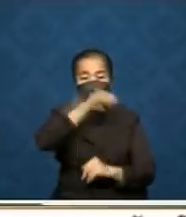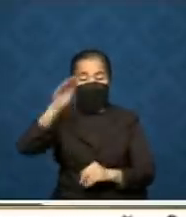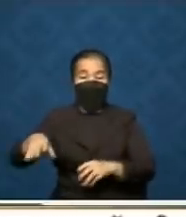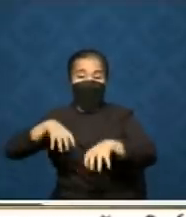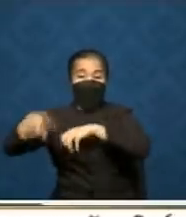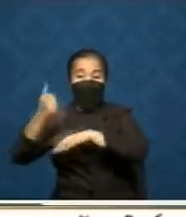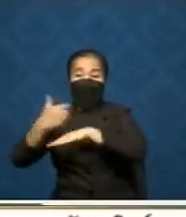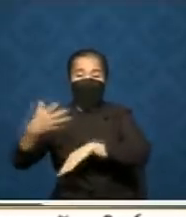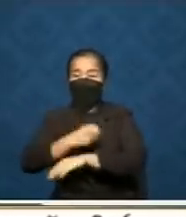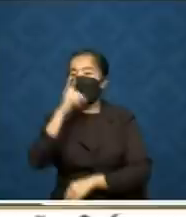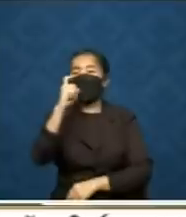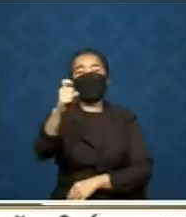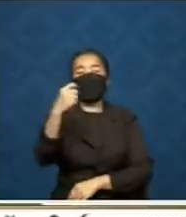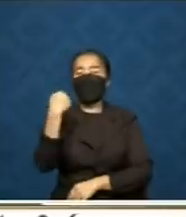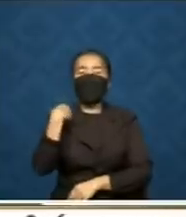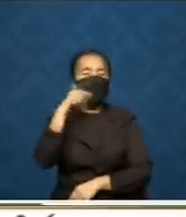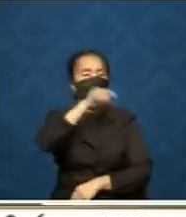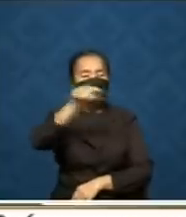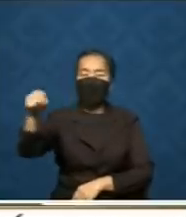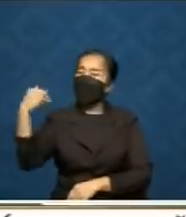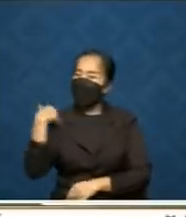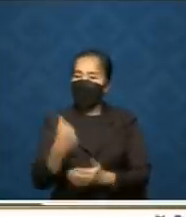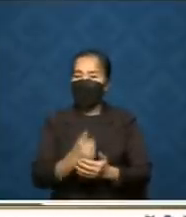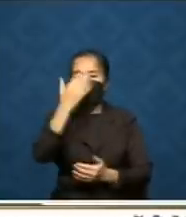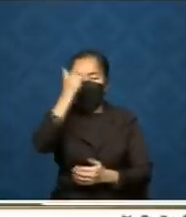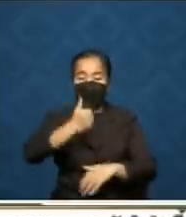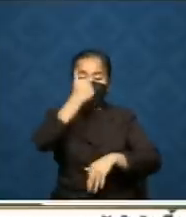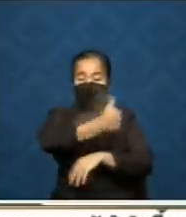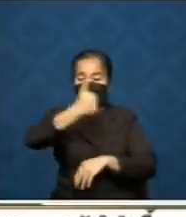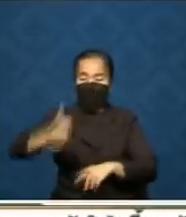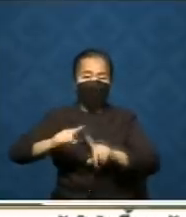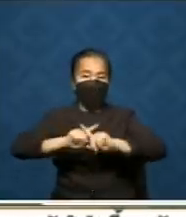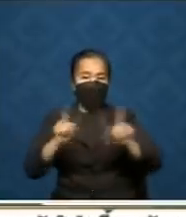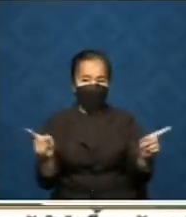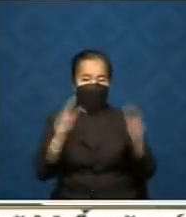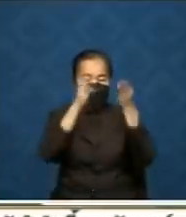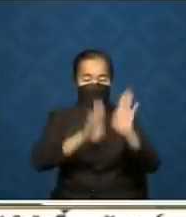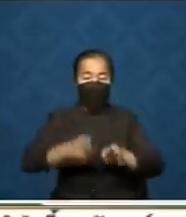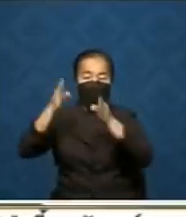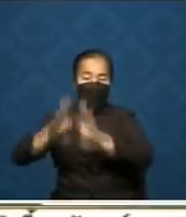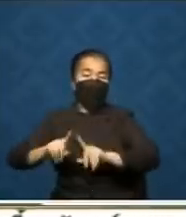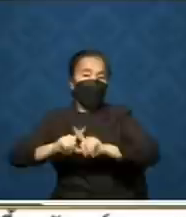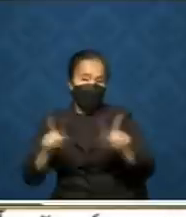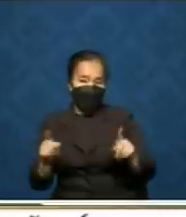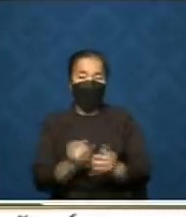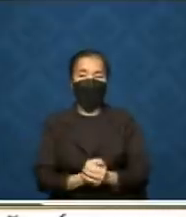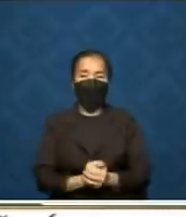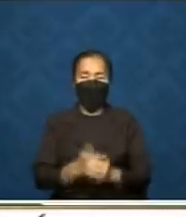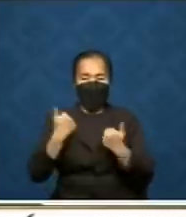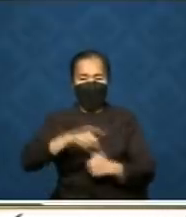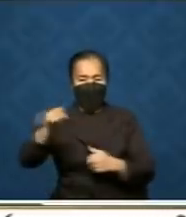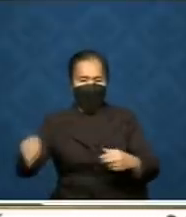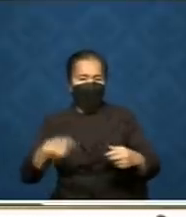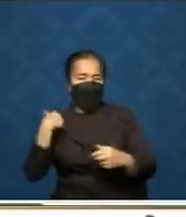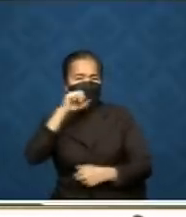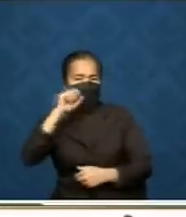จริงไม่เป็นท่าก็เยอะเพราะมันเก่งคนละอย่างสิ่งที่เขากล่าวหานี้ท่านนายกต้องต้องฟังดีๆว่าเขา